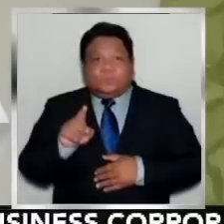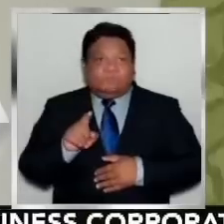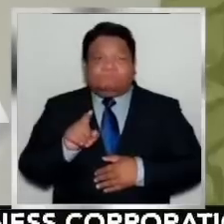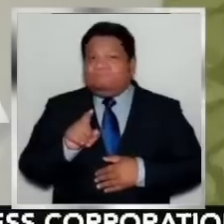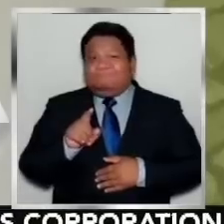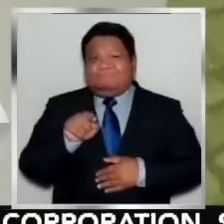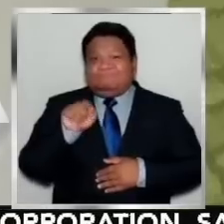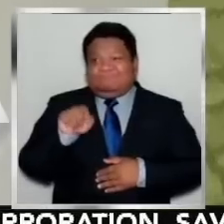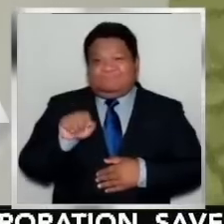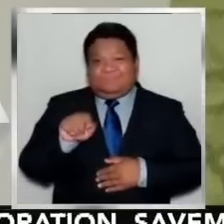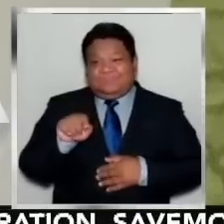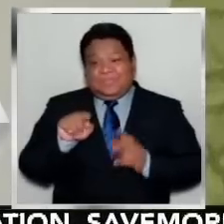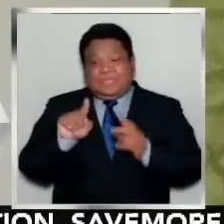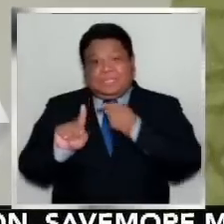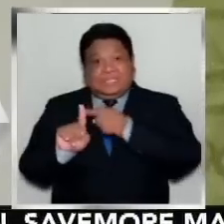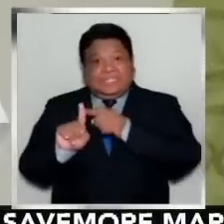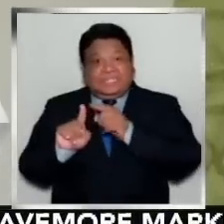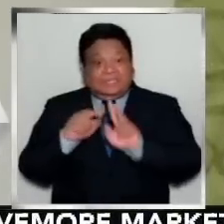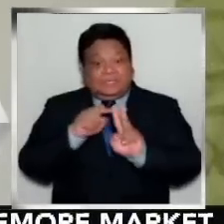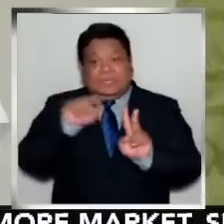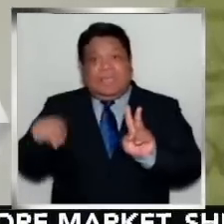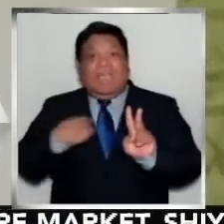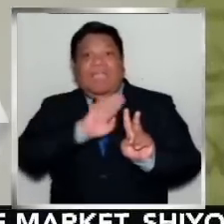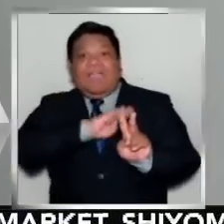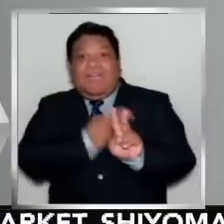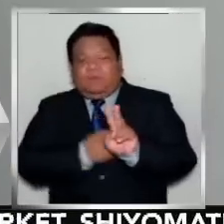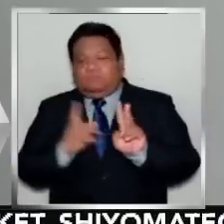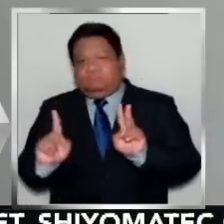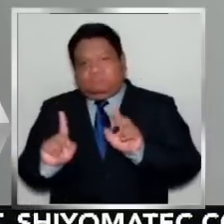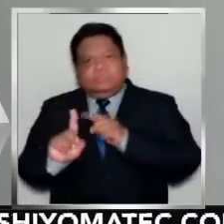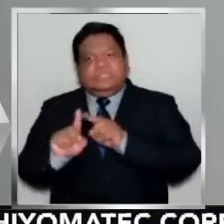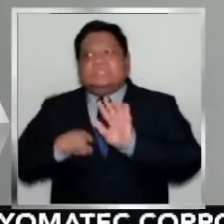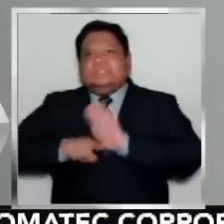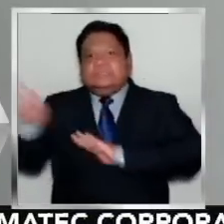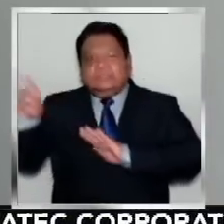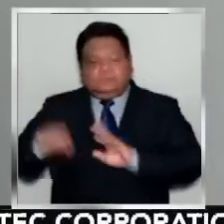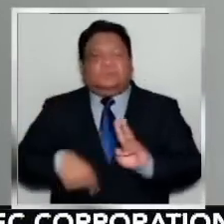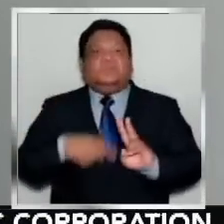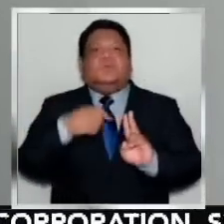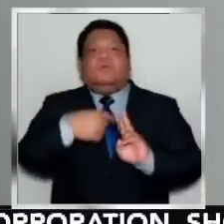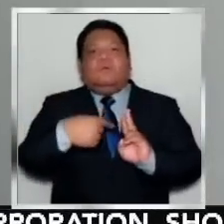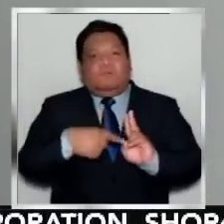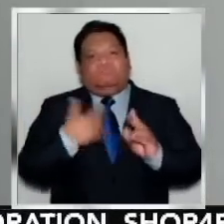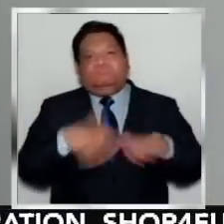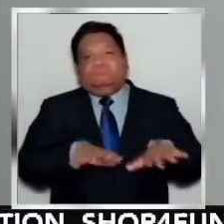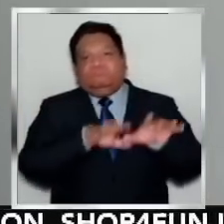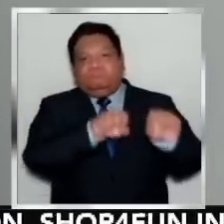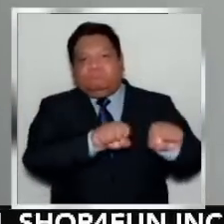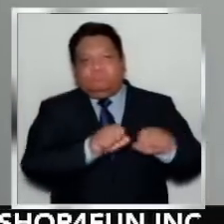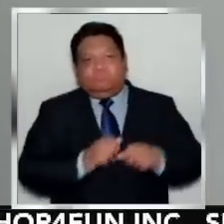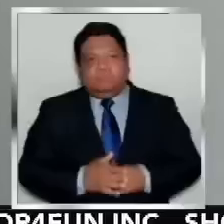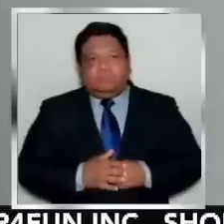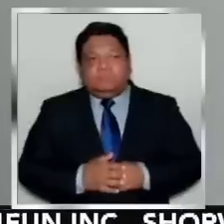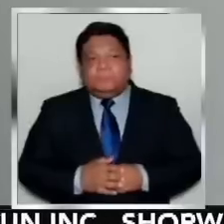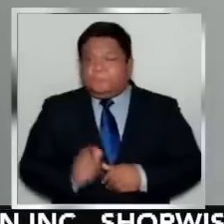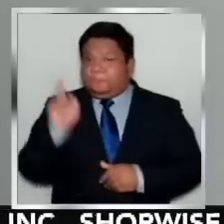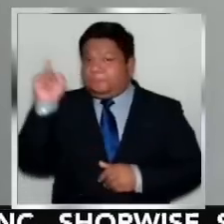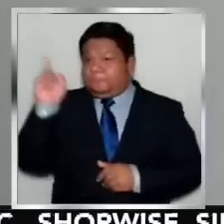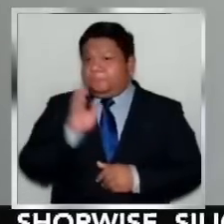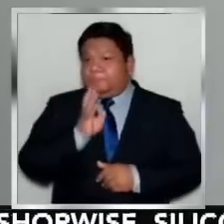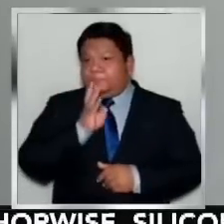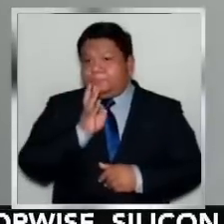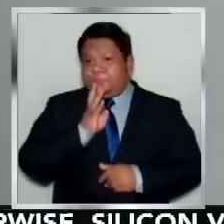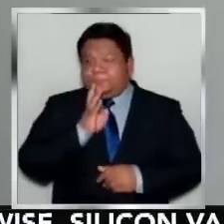habang natunton si Humilia sa bahay kung saan siya tumakbo. Nasukal siya dito sa lugar nila